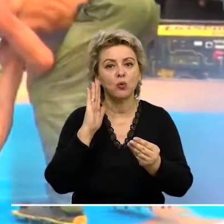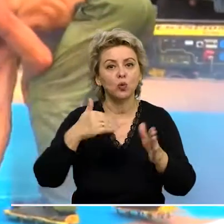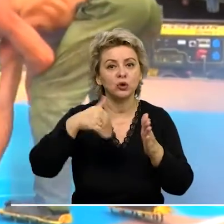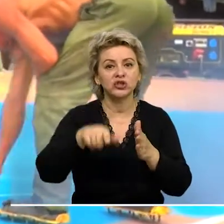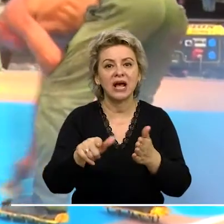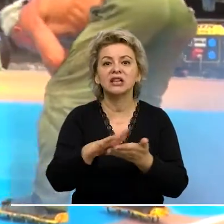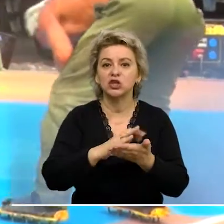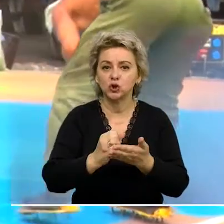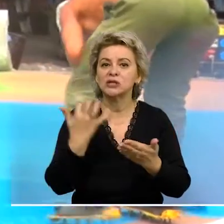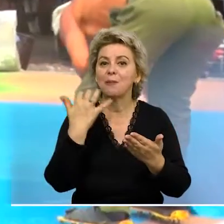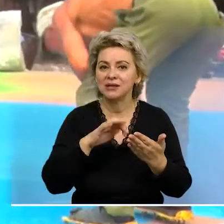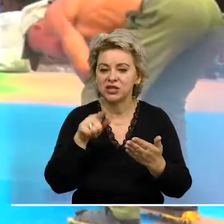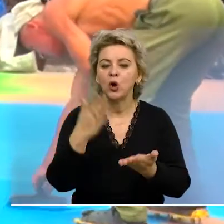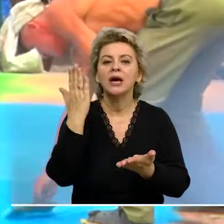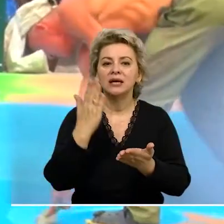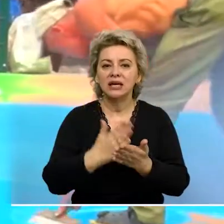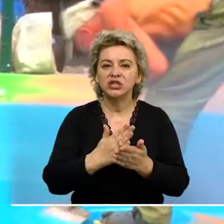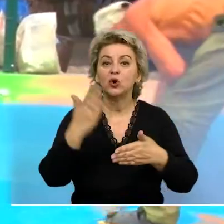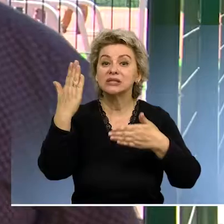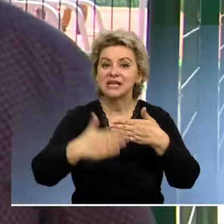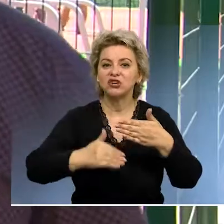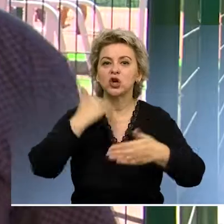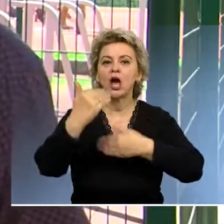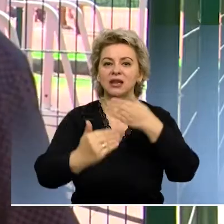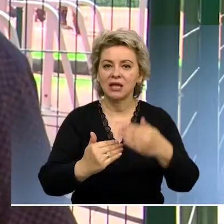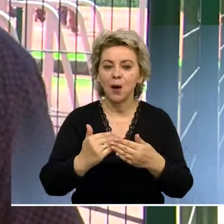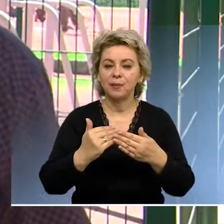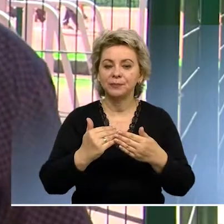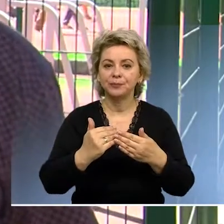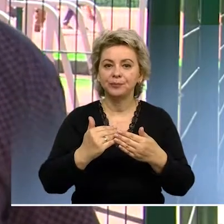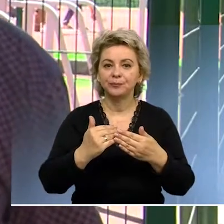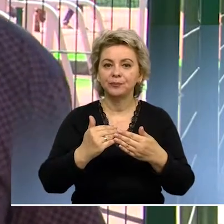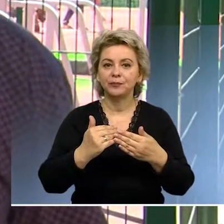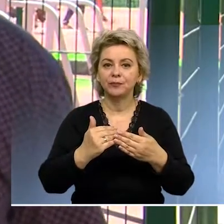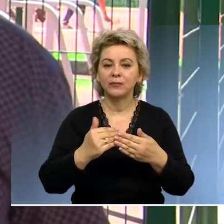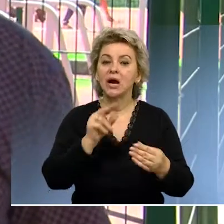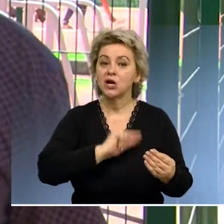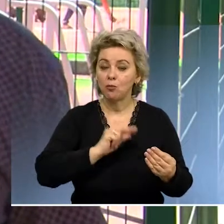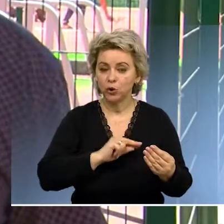их наличие влияет на повышение износа материала. Идет завершающий этап